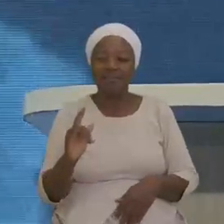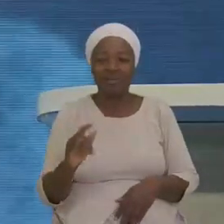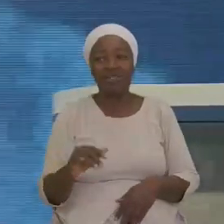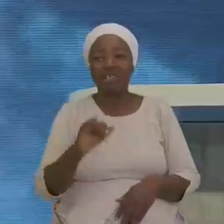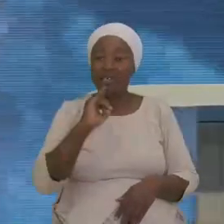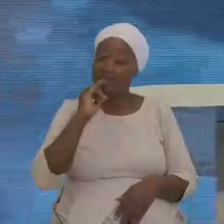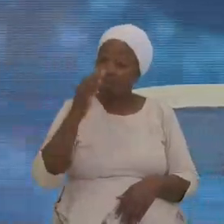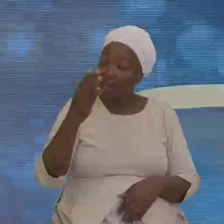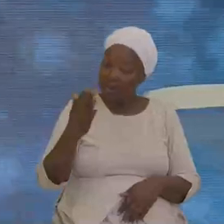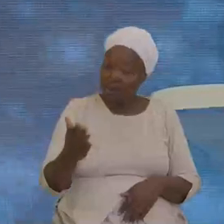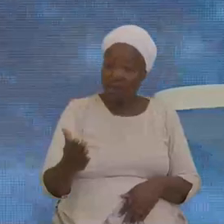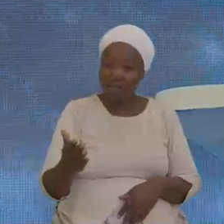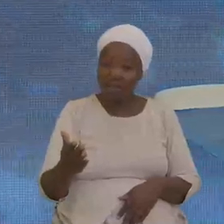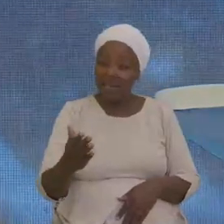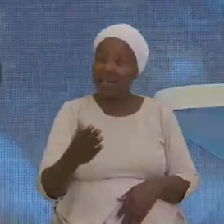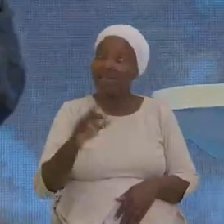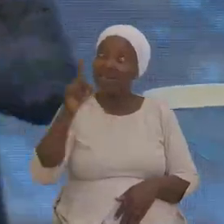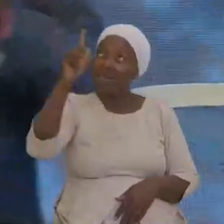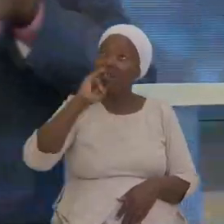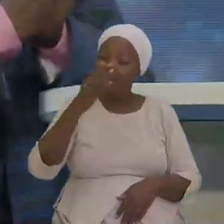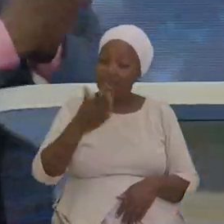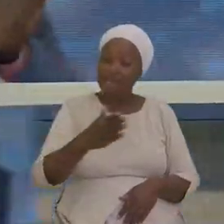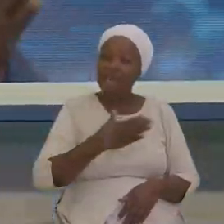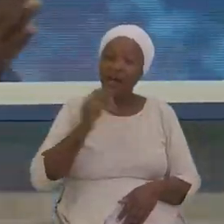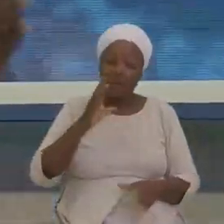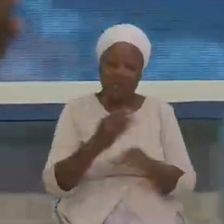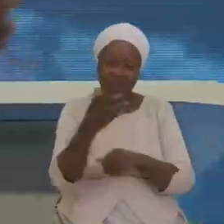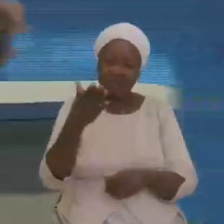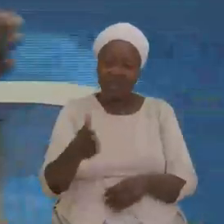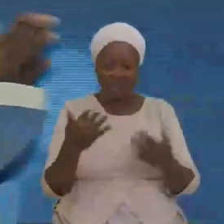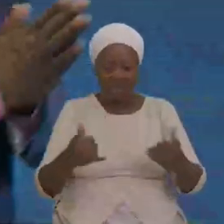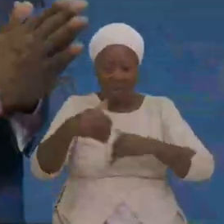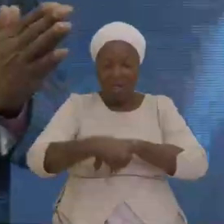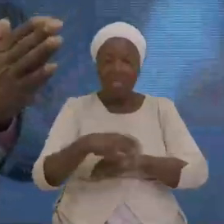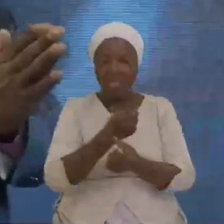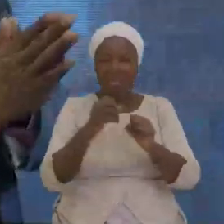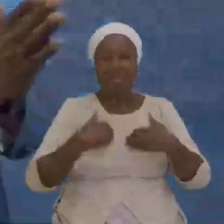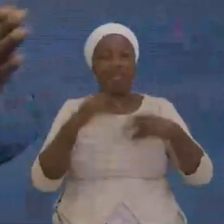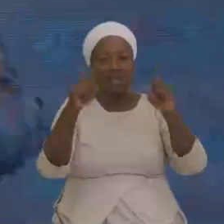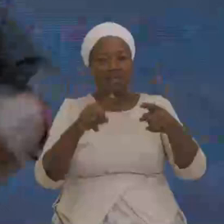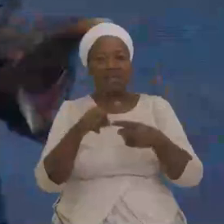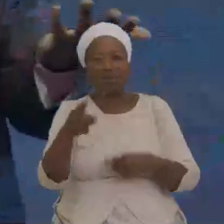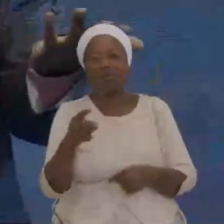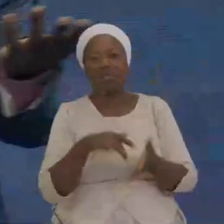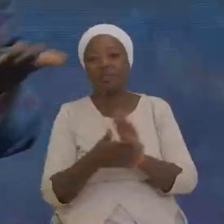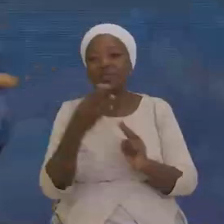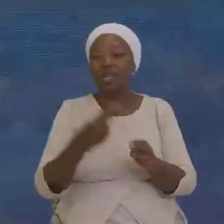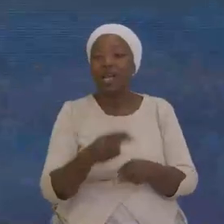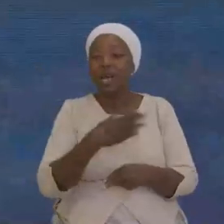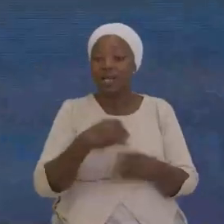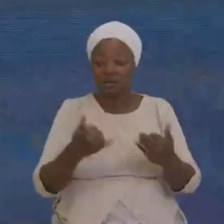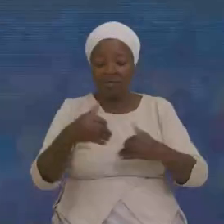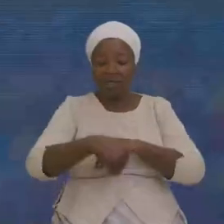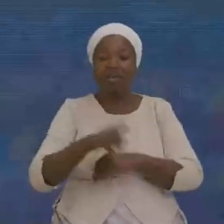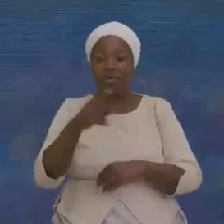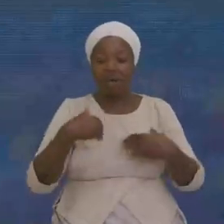C'est là. Et ça t'amènera là-bas. Ce soir, le salut est venu pour toi. Et ce